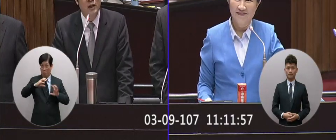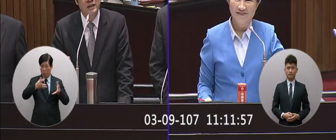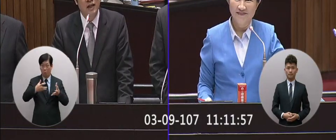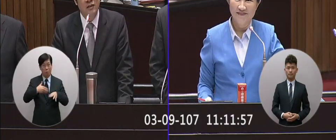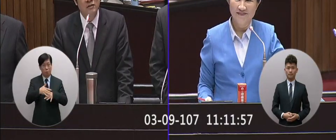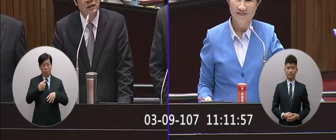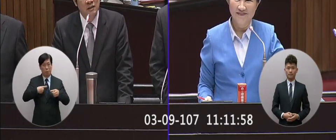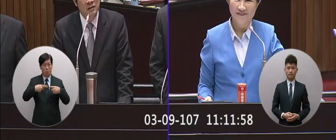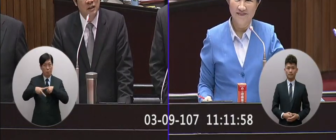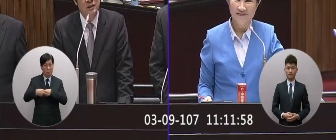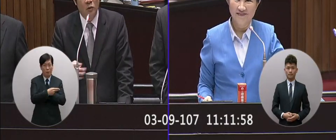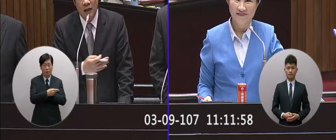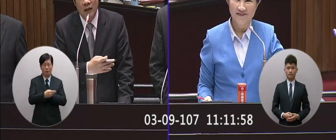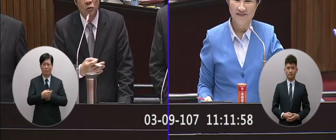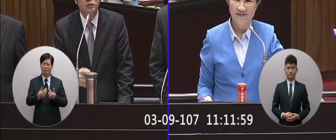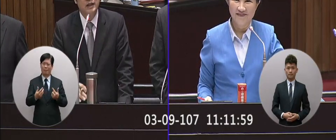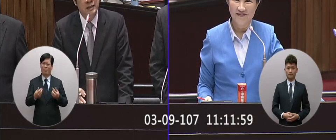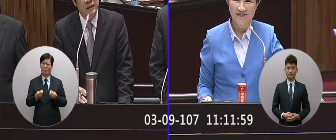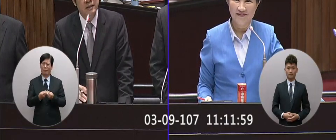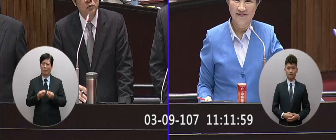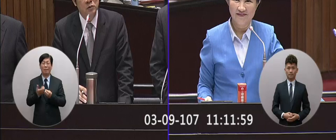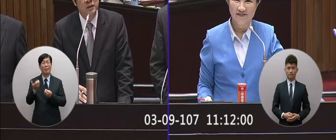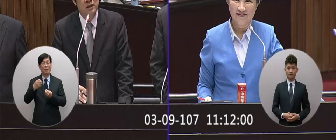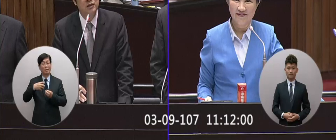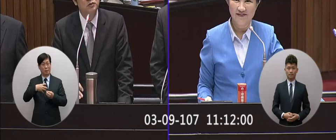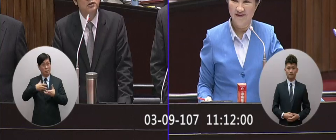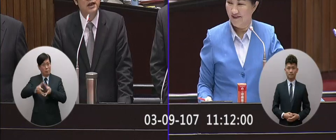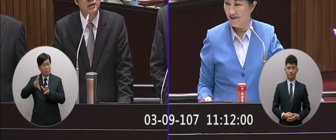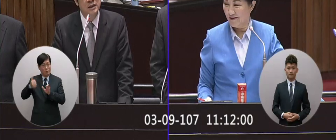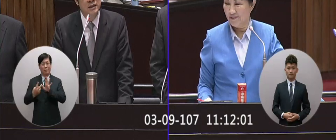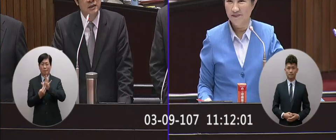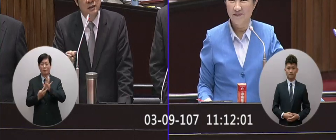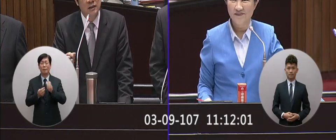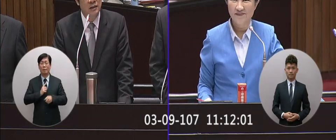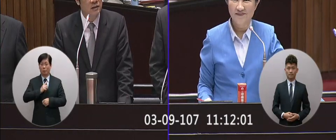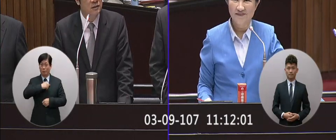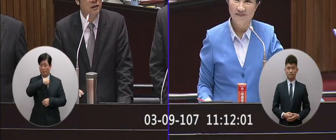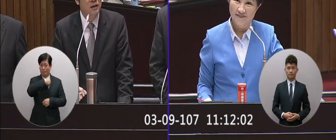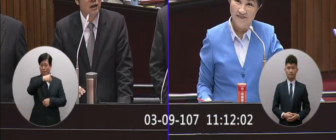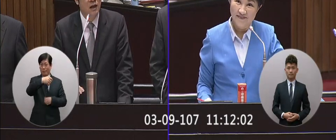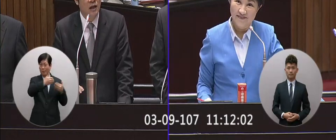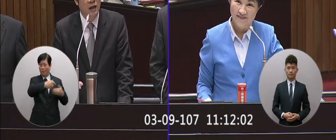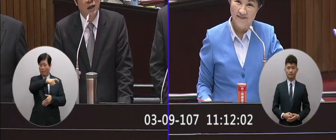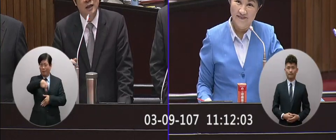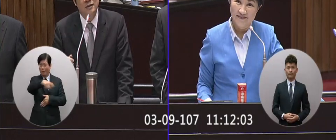不会断交，其实我刚刚吴部长已经跟你说明了，就是说他去签那个